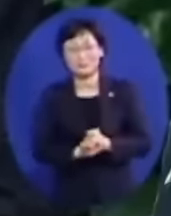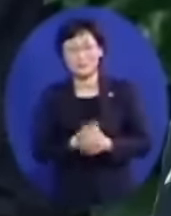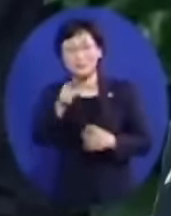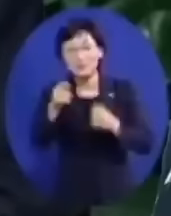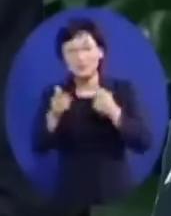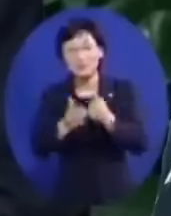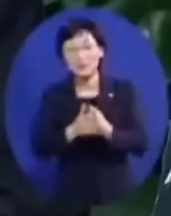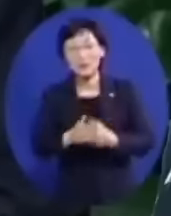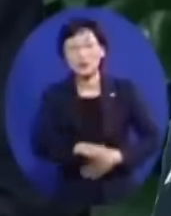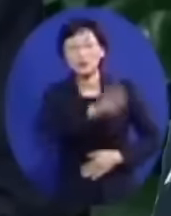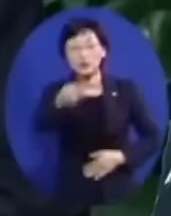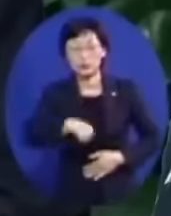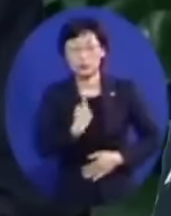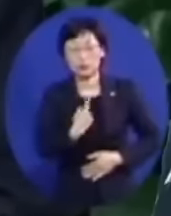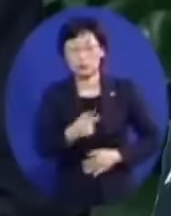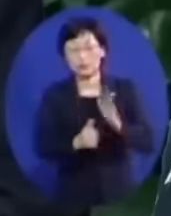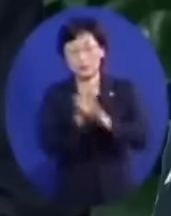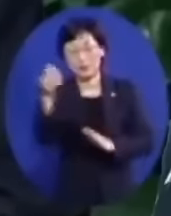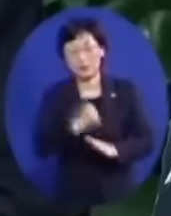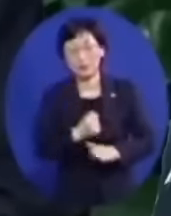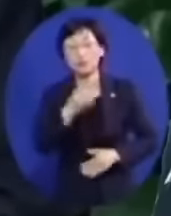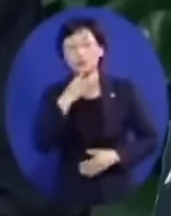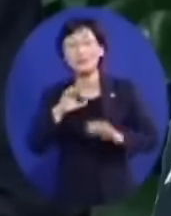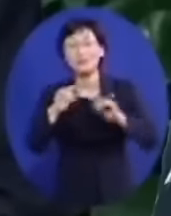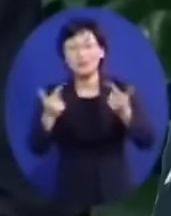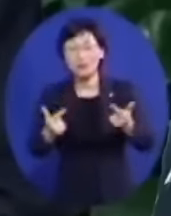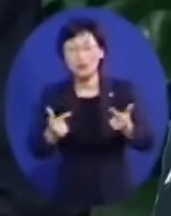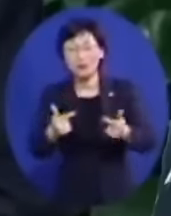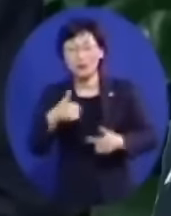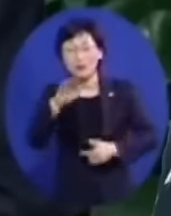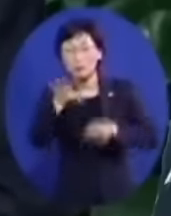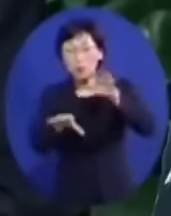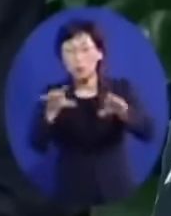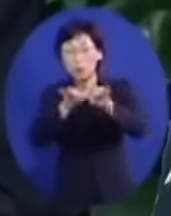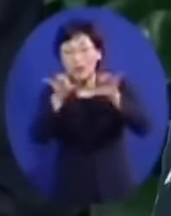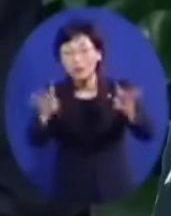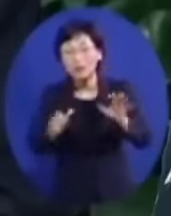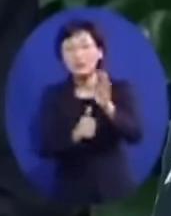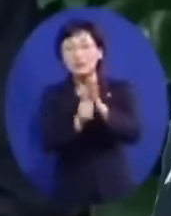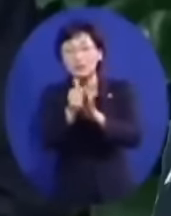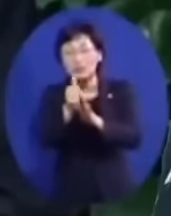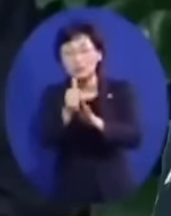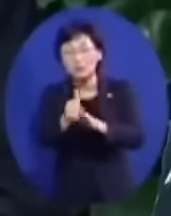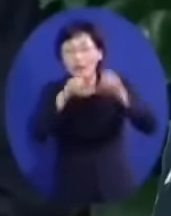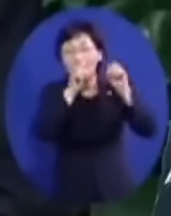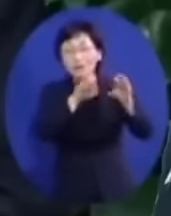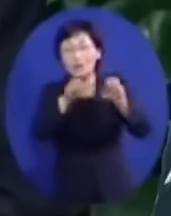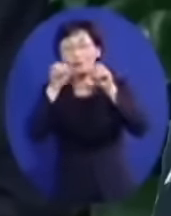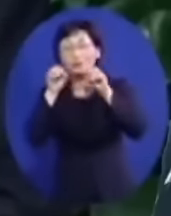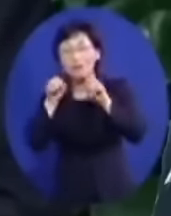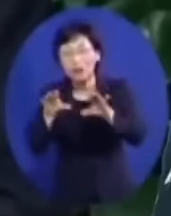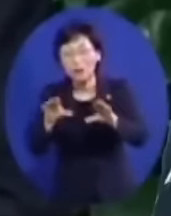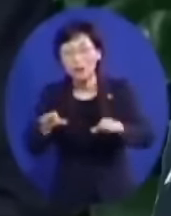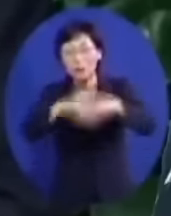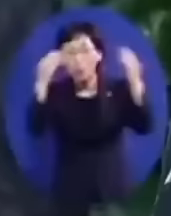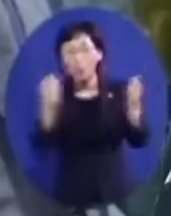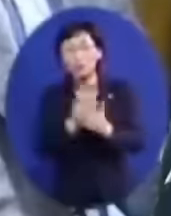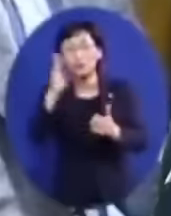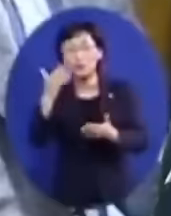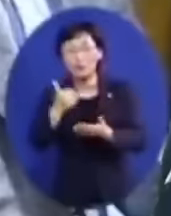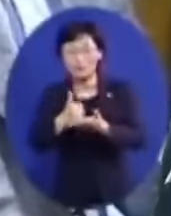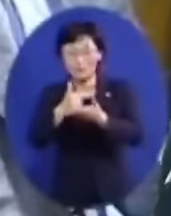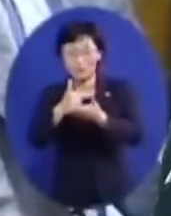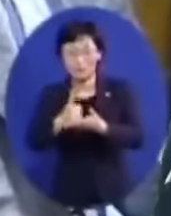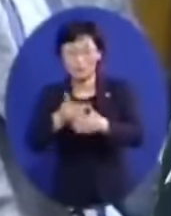그러므로 우리 스스로가 희망을 가질 뿐 아니라 우리가 가는 곳마다 희망을 전달하는 우리가 되시기를 간절히